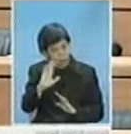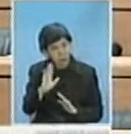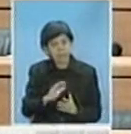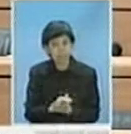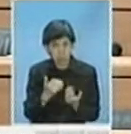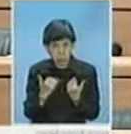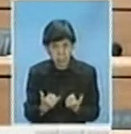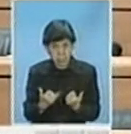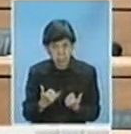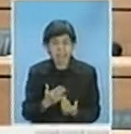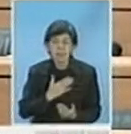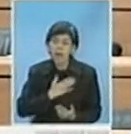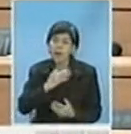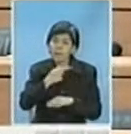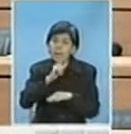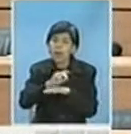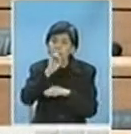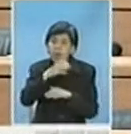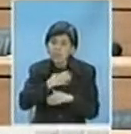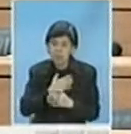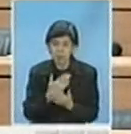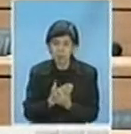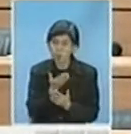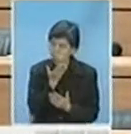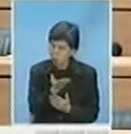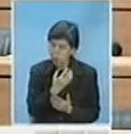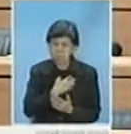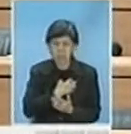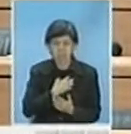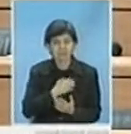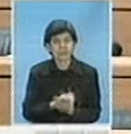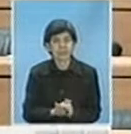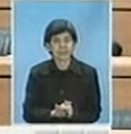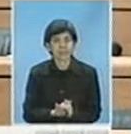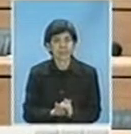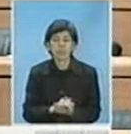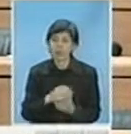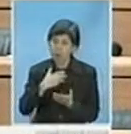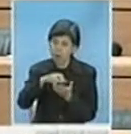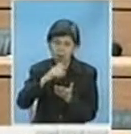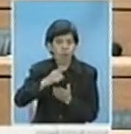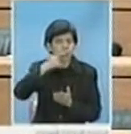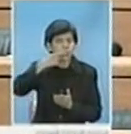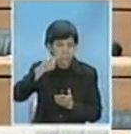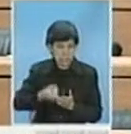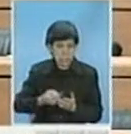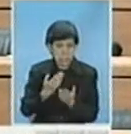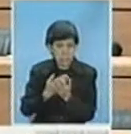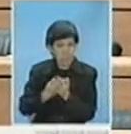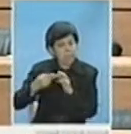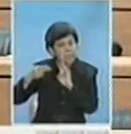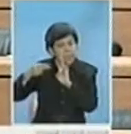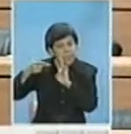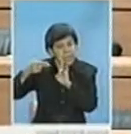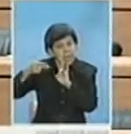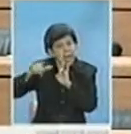ะนั้นวันนี้อยากจะกราบเรียนท่านประธานว่าผมเรียกร้องให้เปิดเผยข้อมูลอีก 70,000 ล้านให้ครบถ้วน